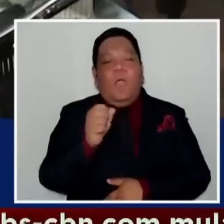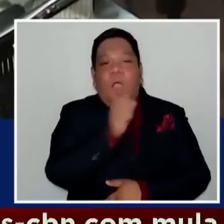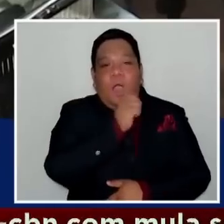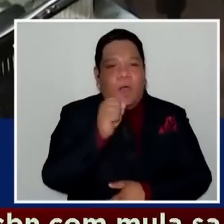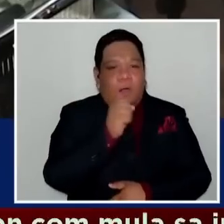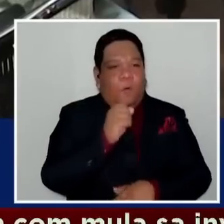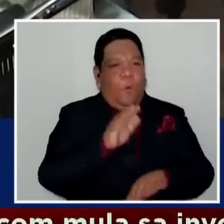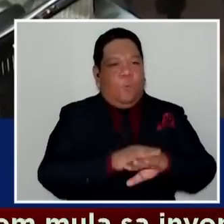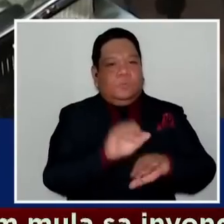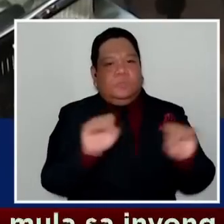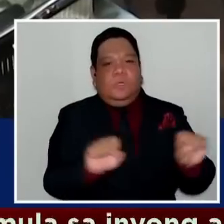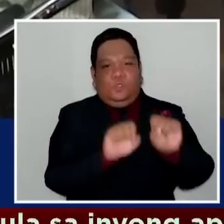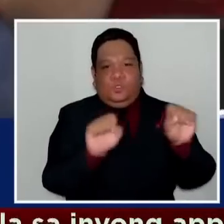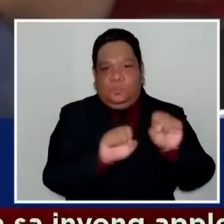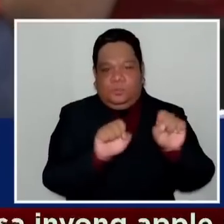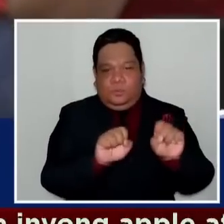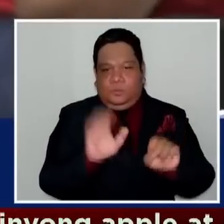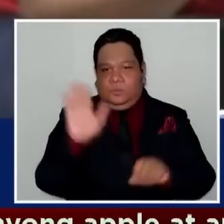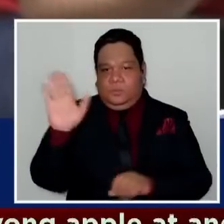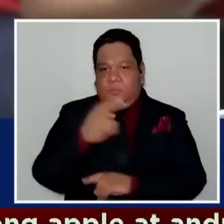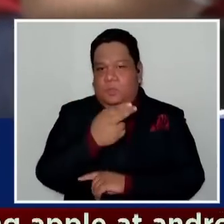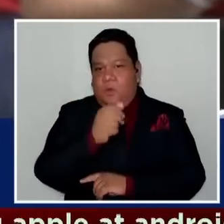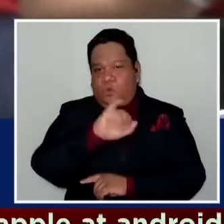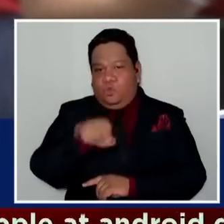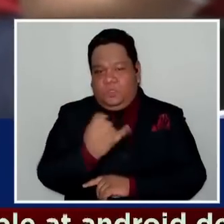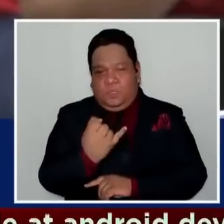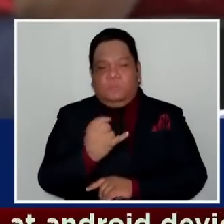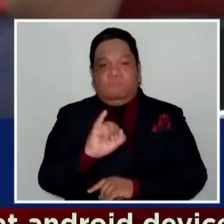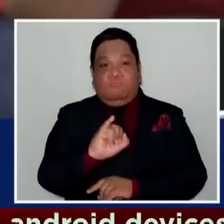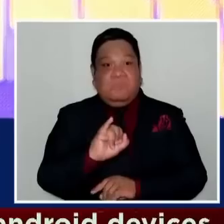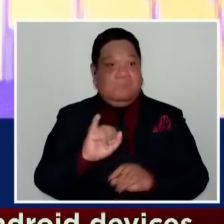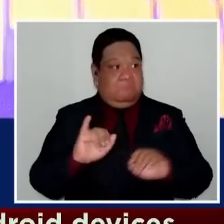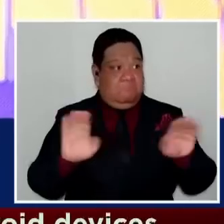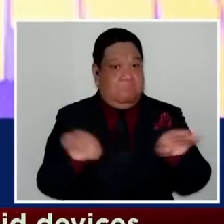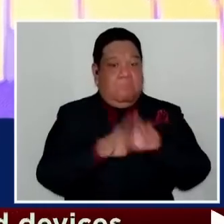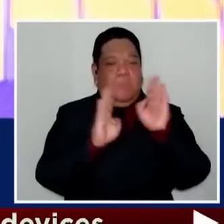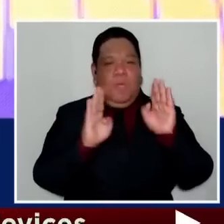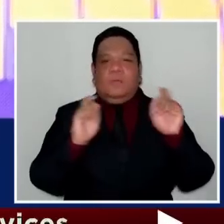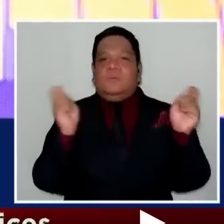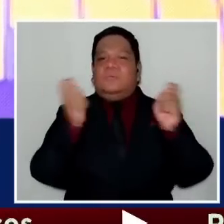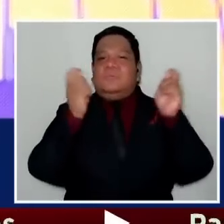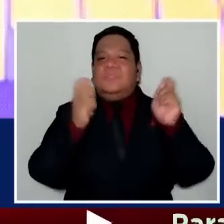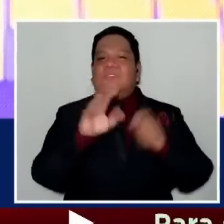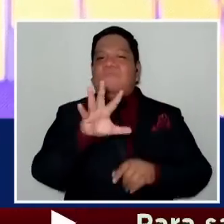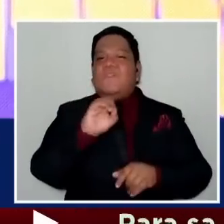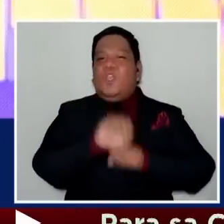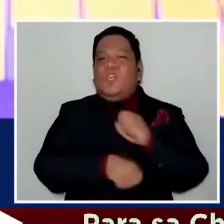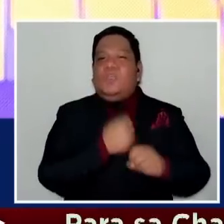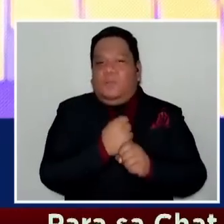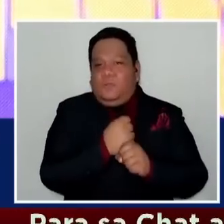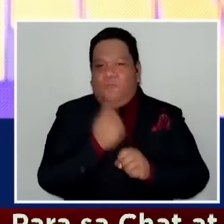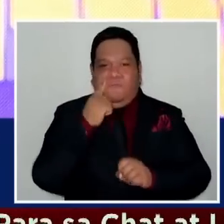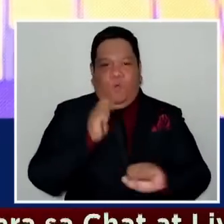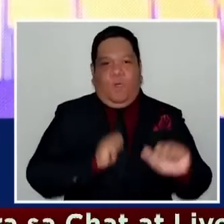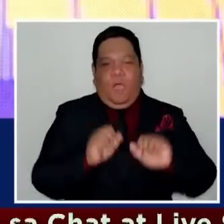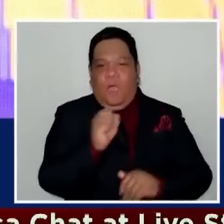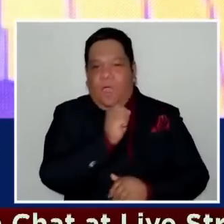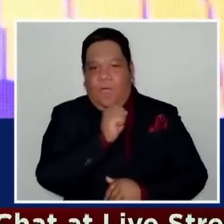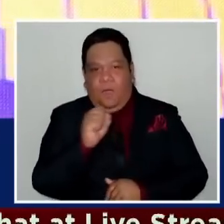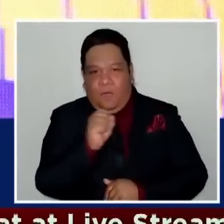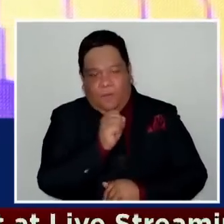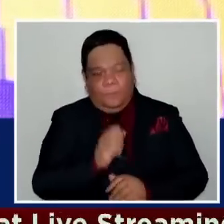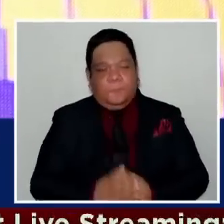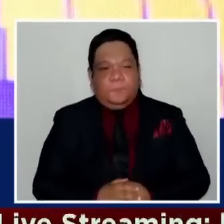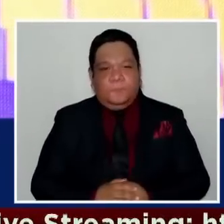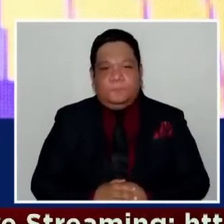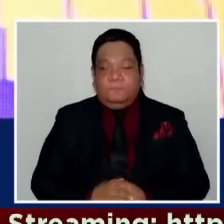Maagang selebrasyon ito ng kanyang 50th anniversary sa showbiz. I'm reprising the role of Don Perico and